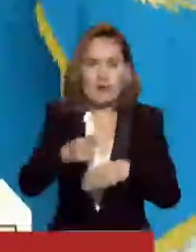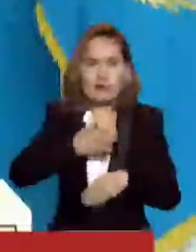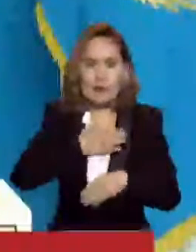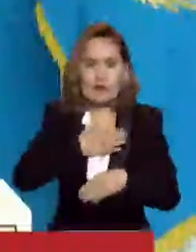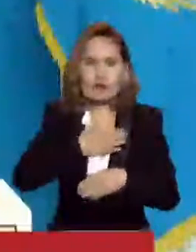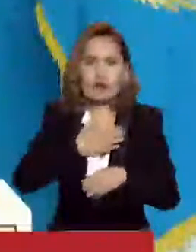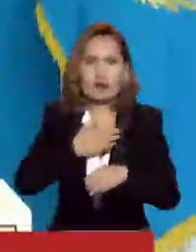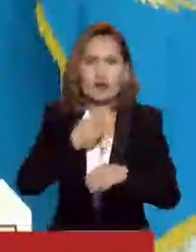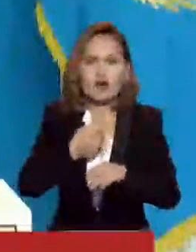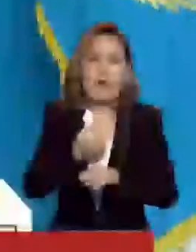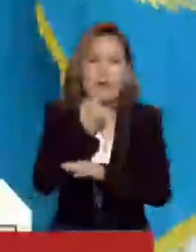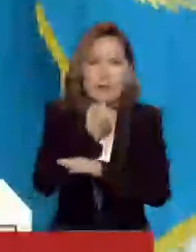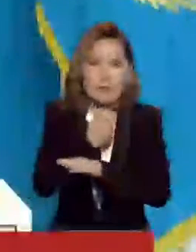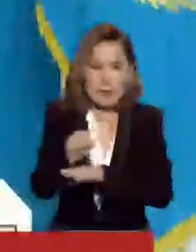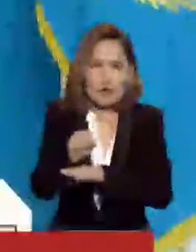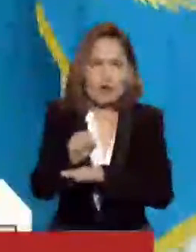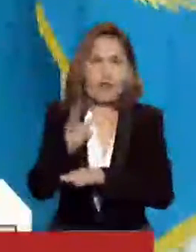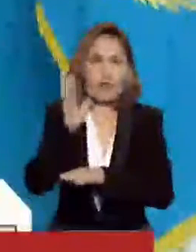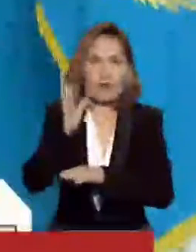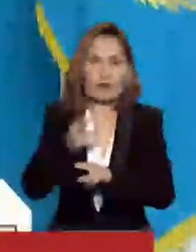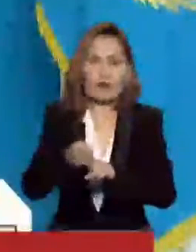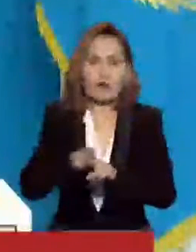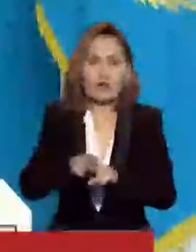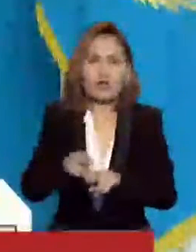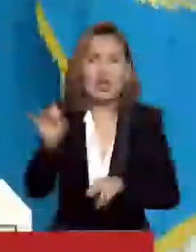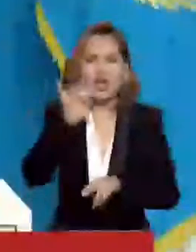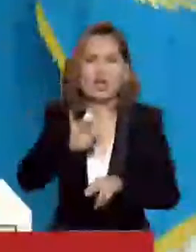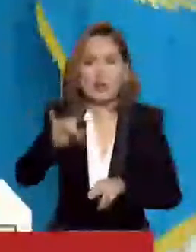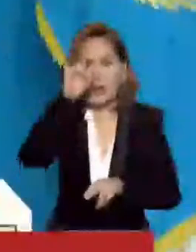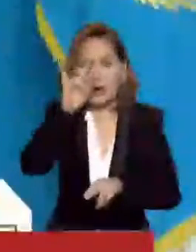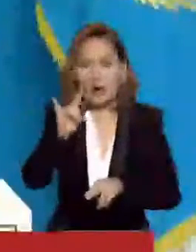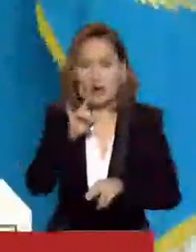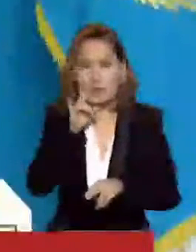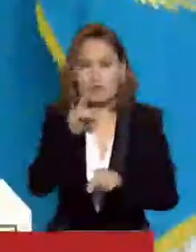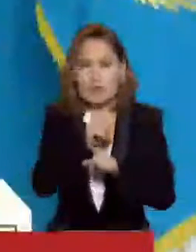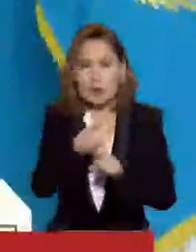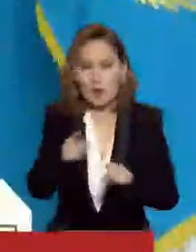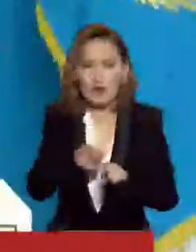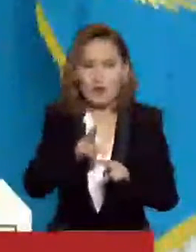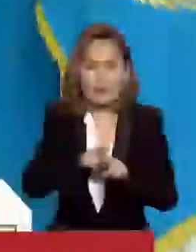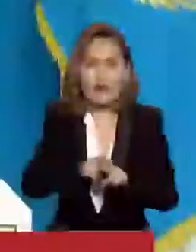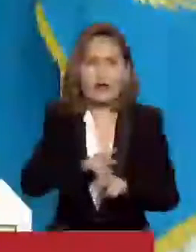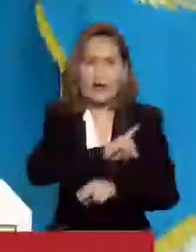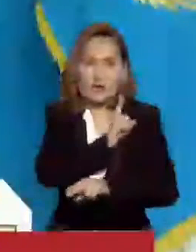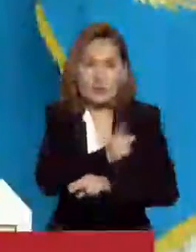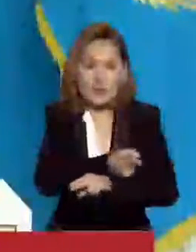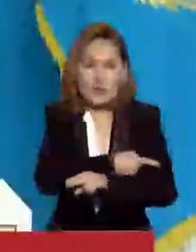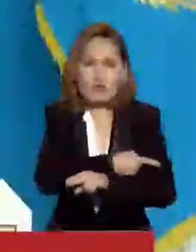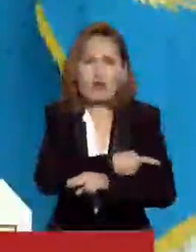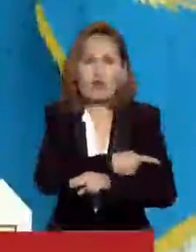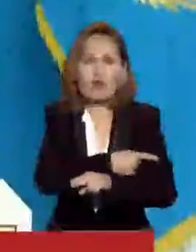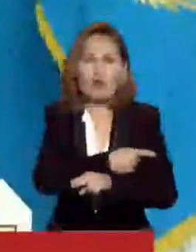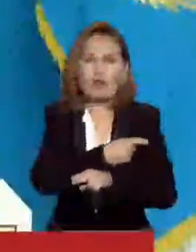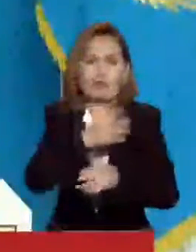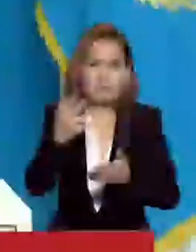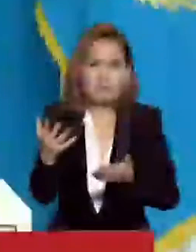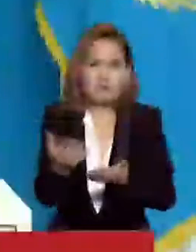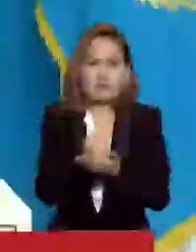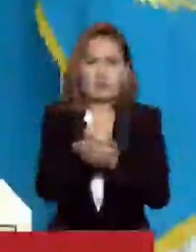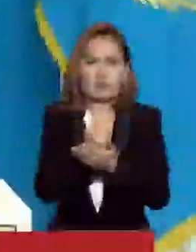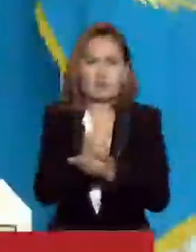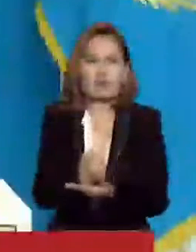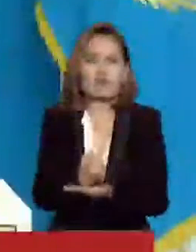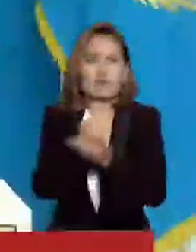преодолеем эту черную полосу в истории Казахстана. Выйдем из нее сильными. В скором времени